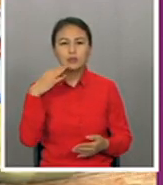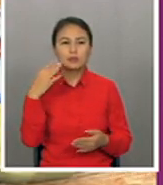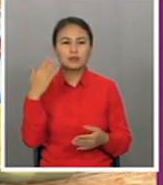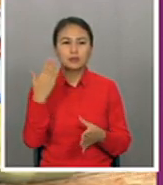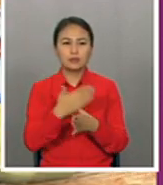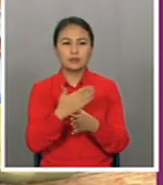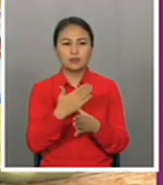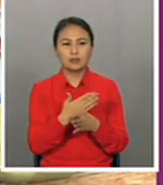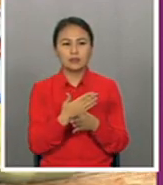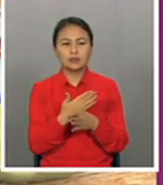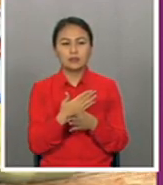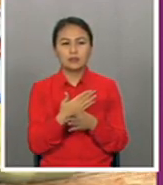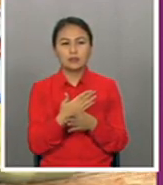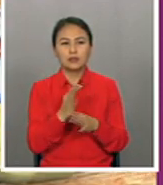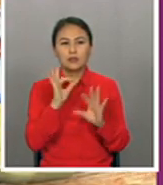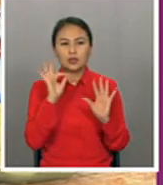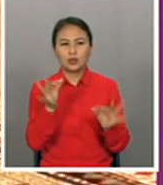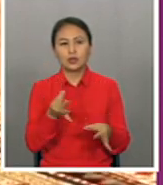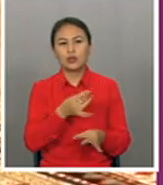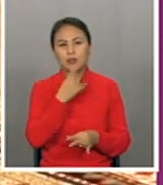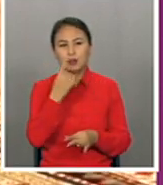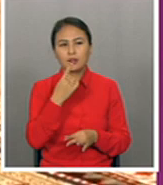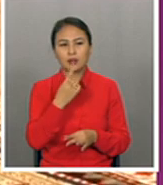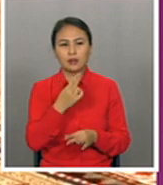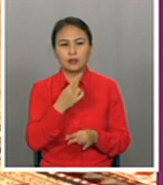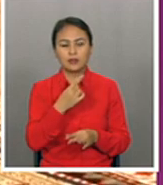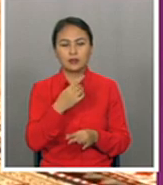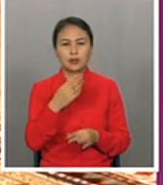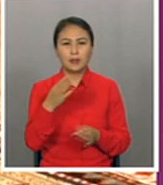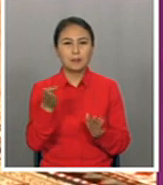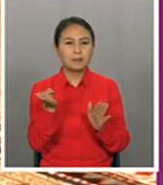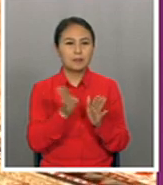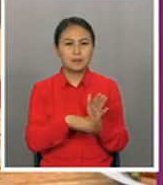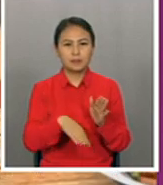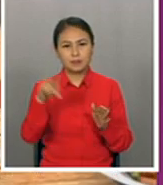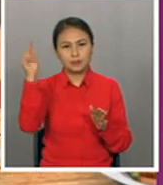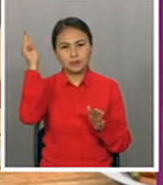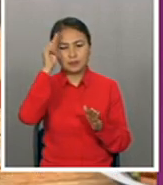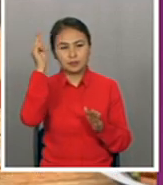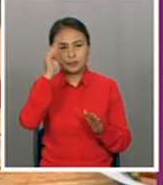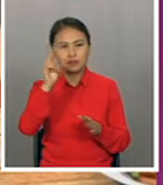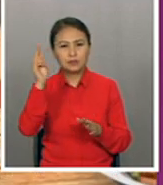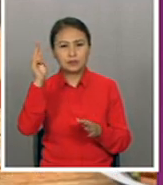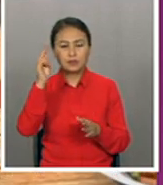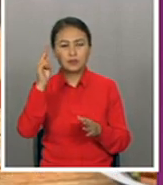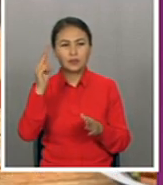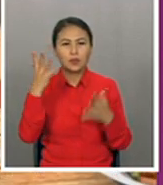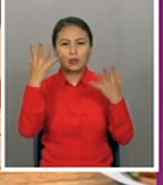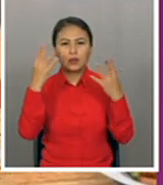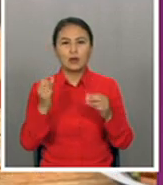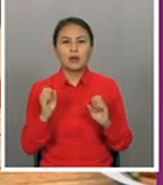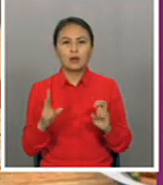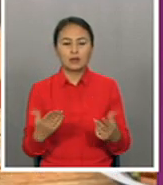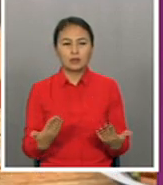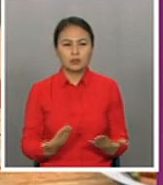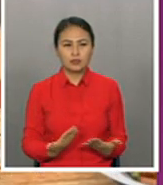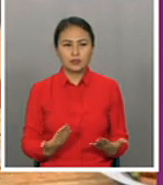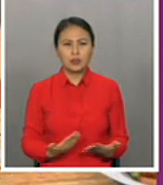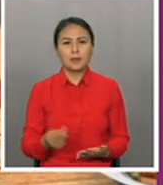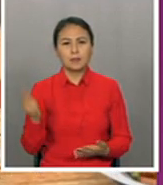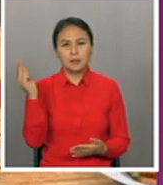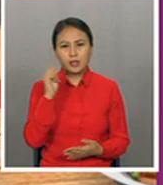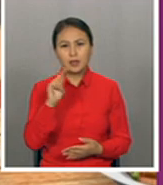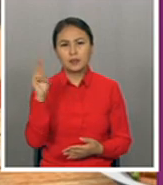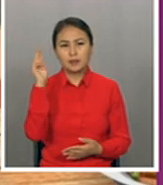Иә. Дұрыс айтылған ғой. Білімсіз күнің бар ма? Ата, білім дейсіз,